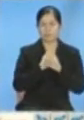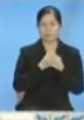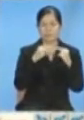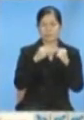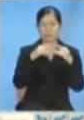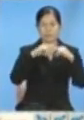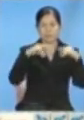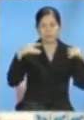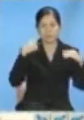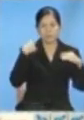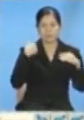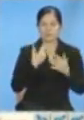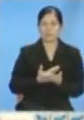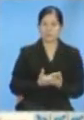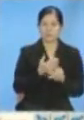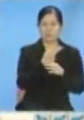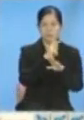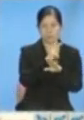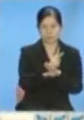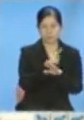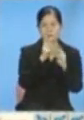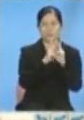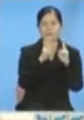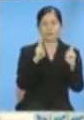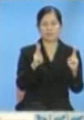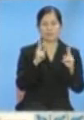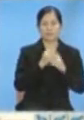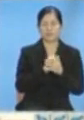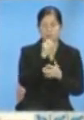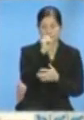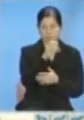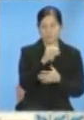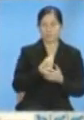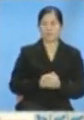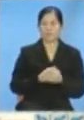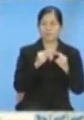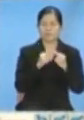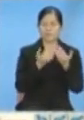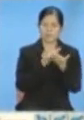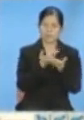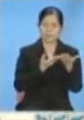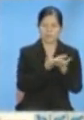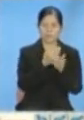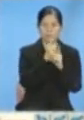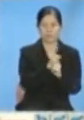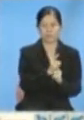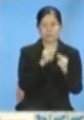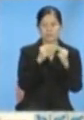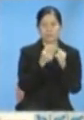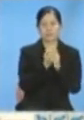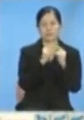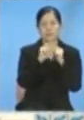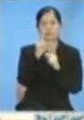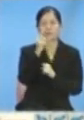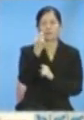อหลักการท่านประธานคณะกรรมการก็เสนอให้หารือตามข้อ117ประกอบด้